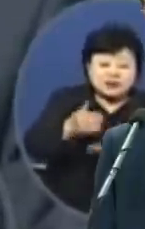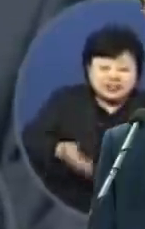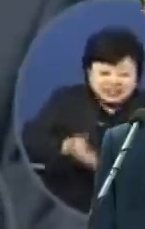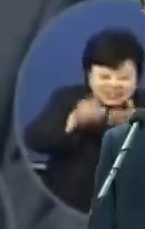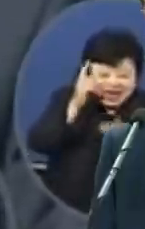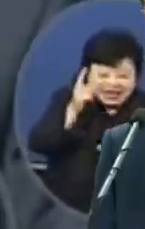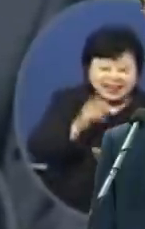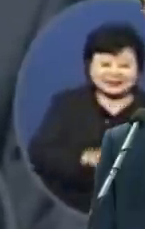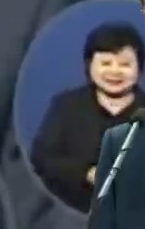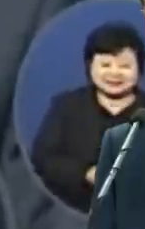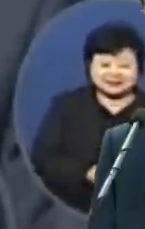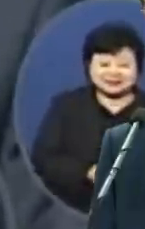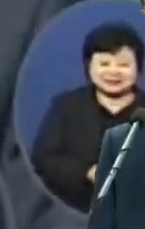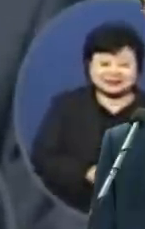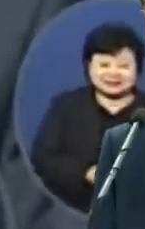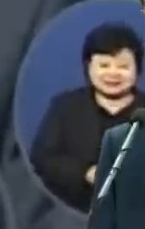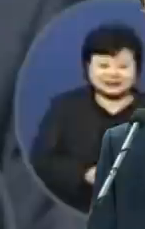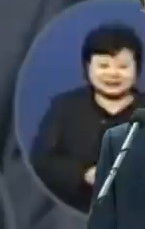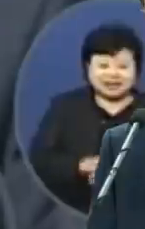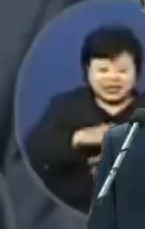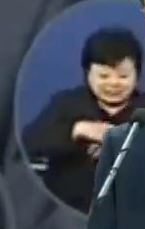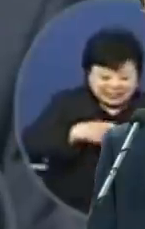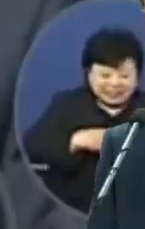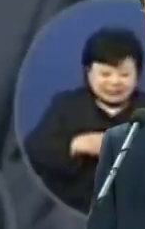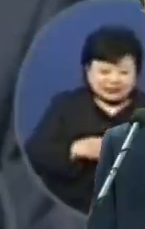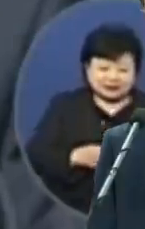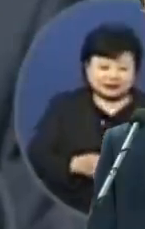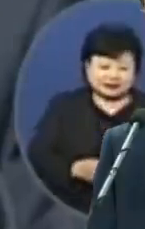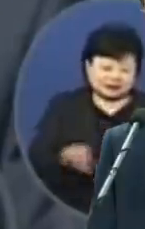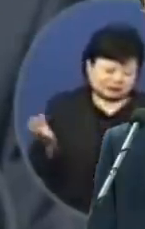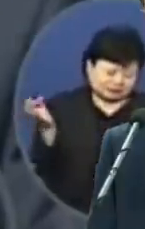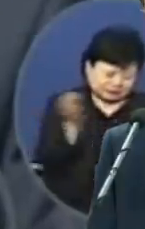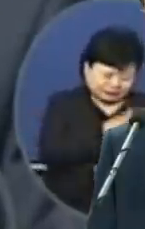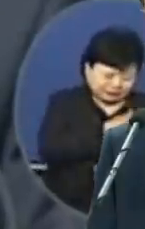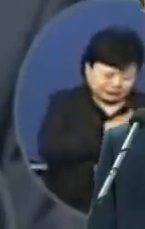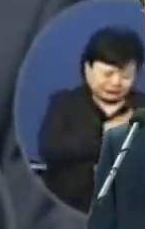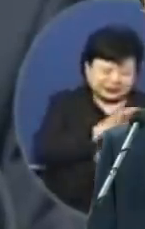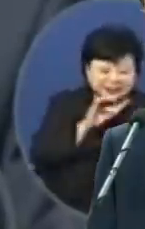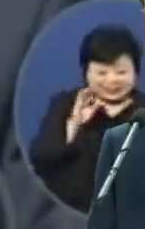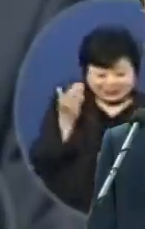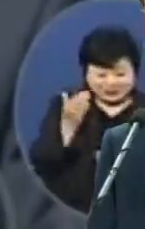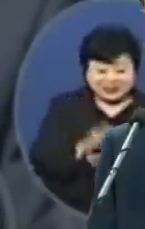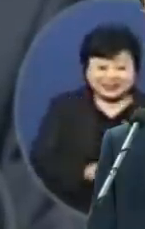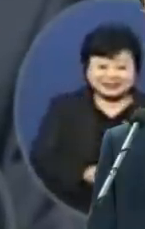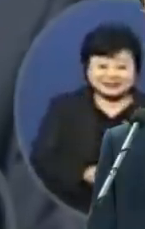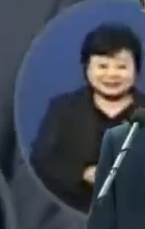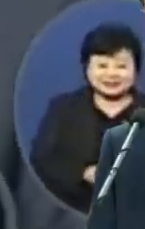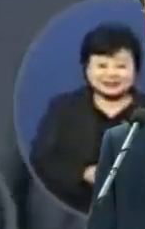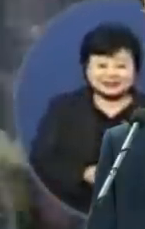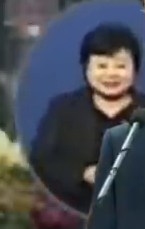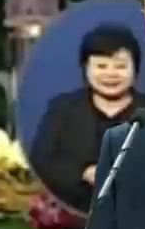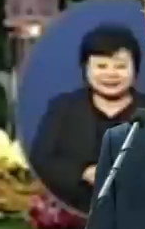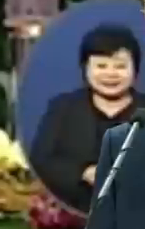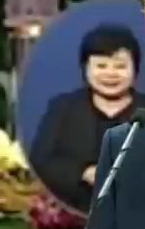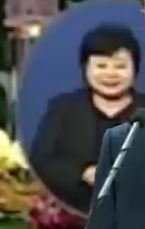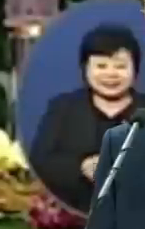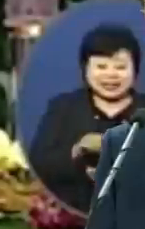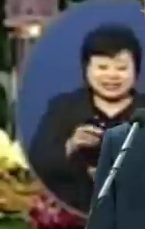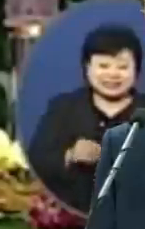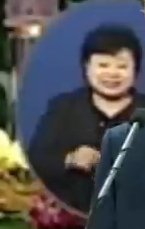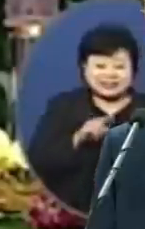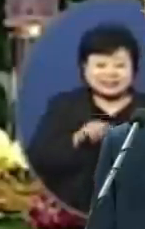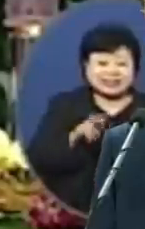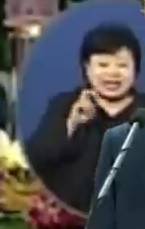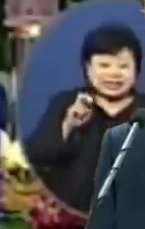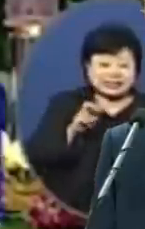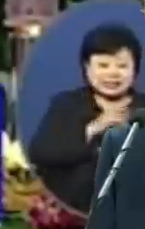없는 것입니다. 그렇게 하면 세계에서 제일 으뜸가는 나라가 되고 말 것인 것입니다. 갈라디아서 2장 20절에